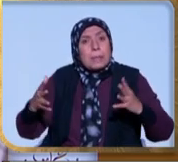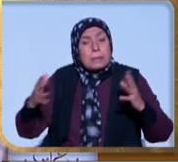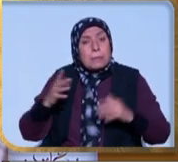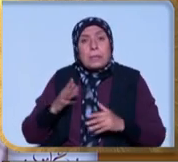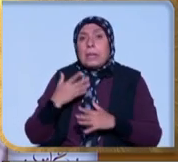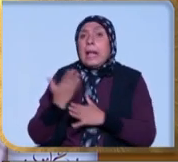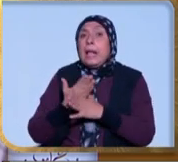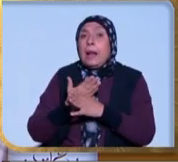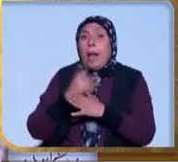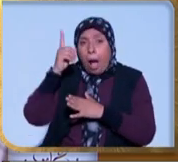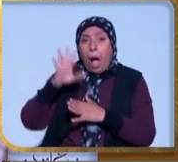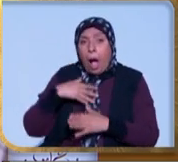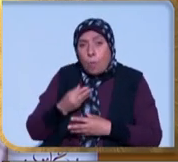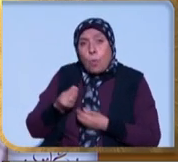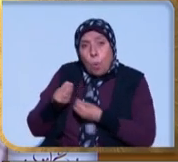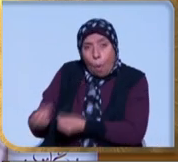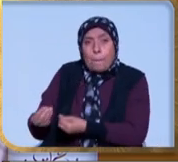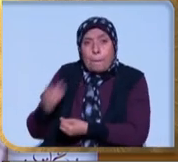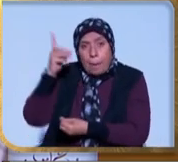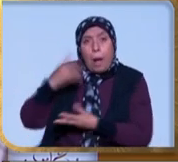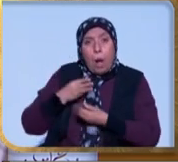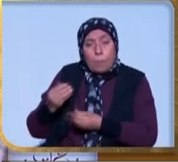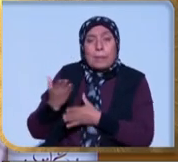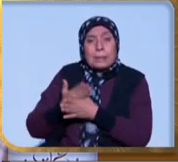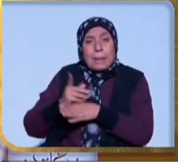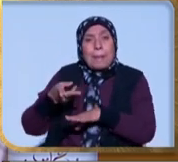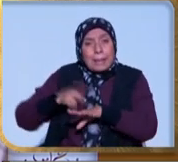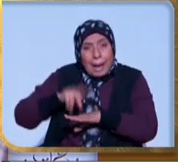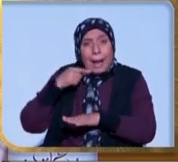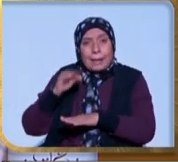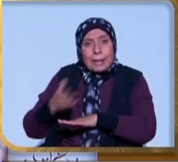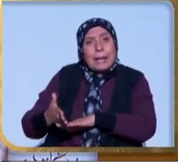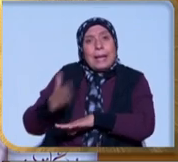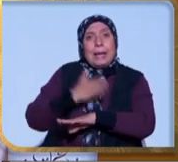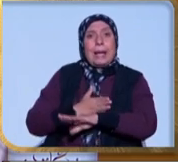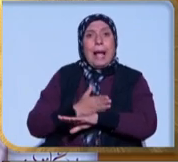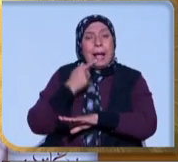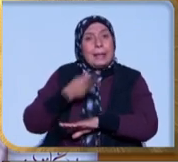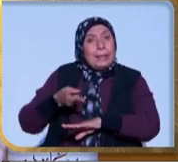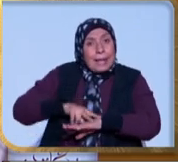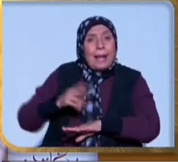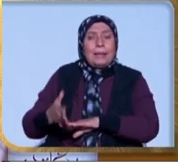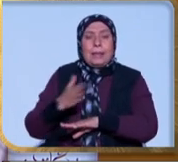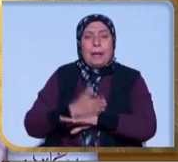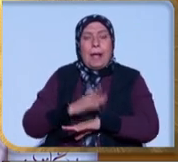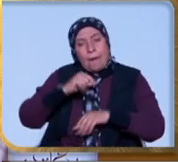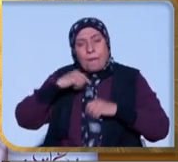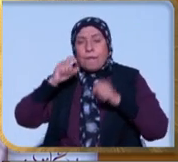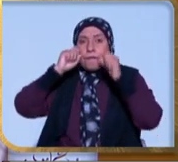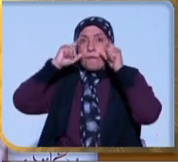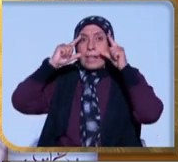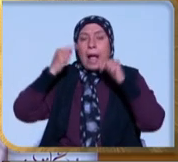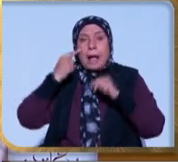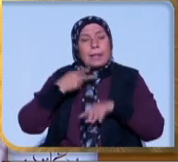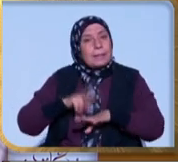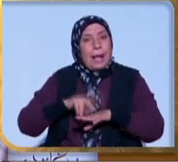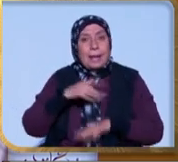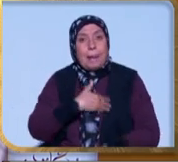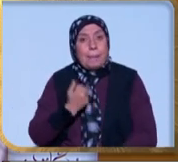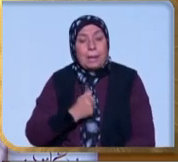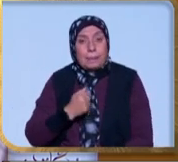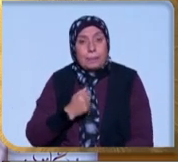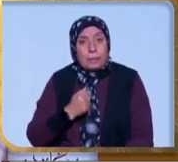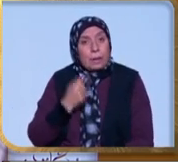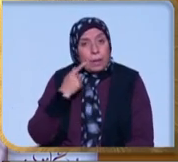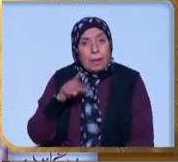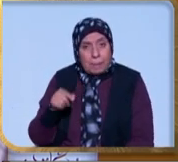لعلهم يرجعون. يعني الآية الامتحان الابتلاء بيفيد له في الابتلاء عموما، له فوائد